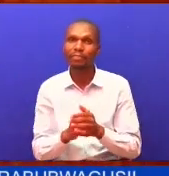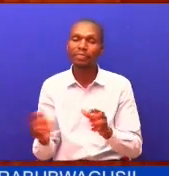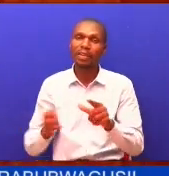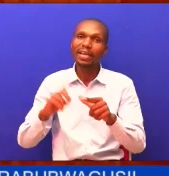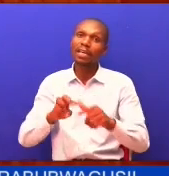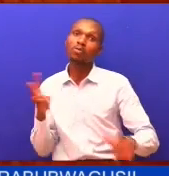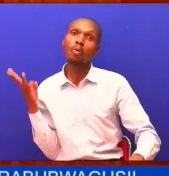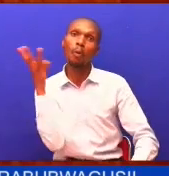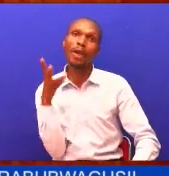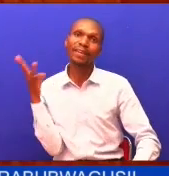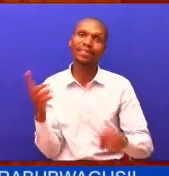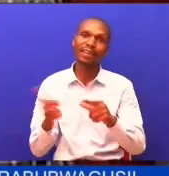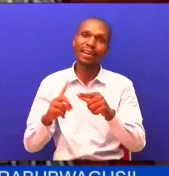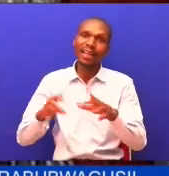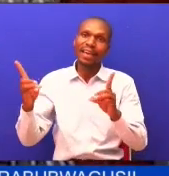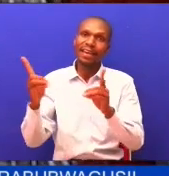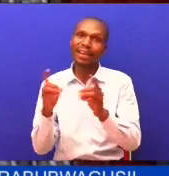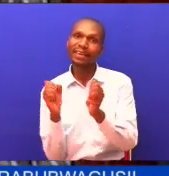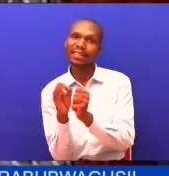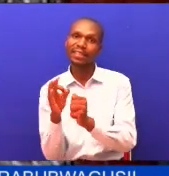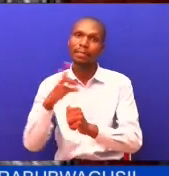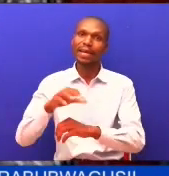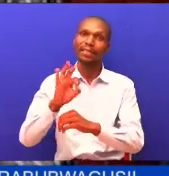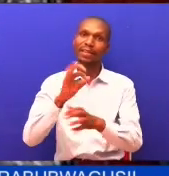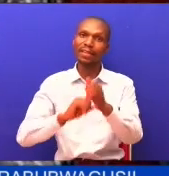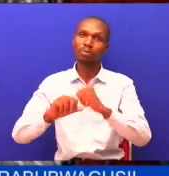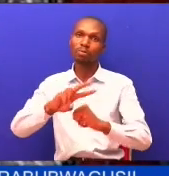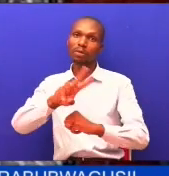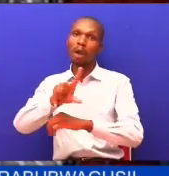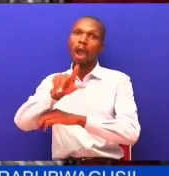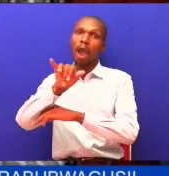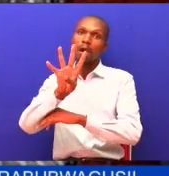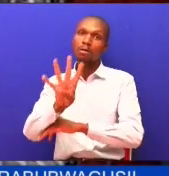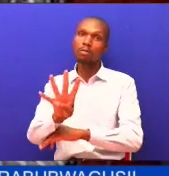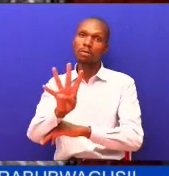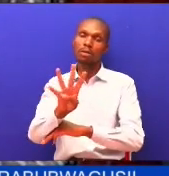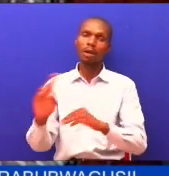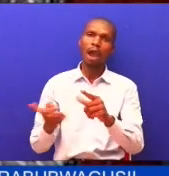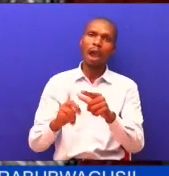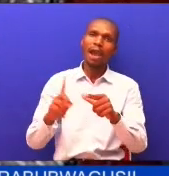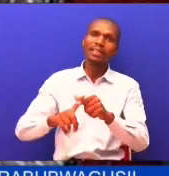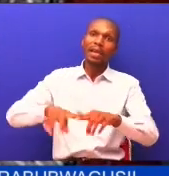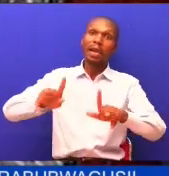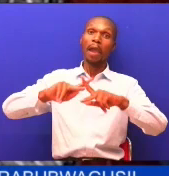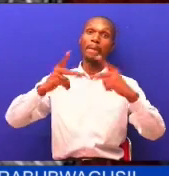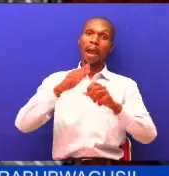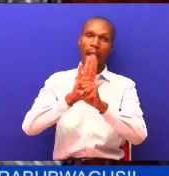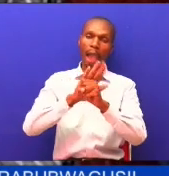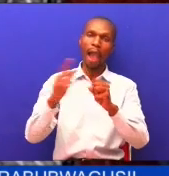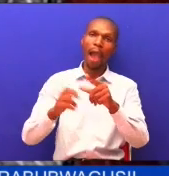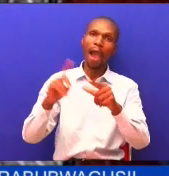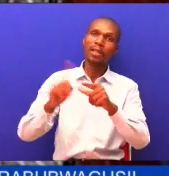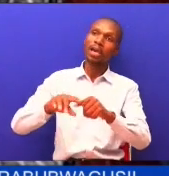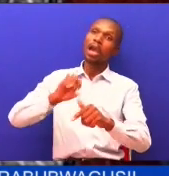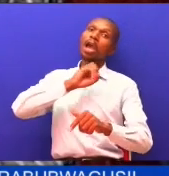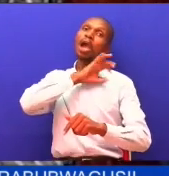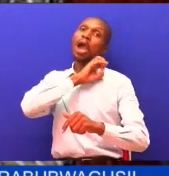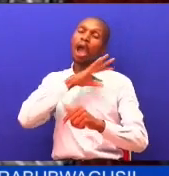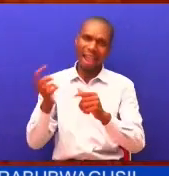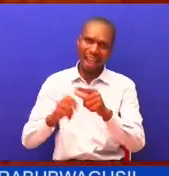Ejumatano yejitariki ikomi na isato mutinyo katato umakabuchiribu ibire na merongo ibire na ene. Chinsemo chionsi ilia yobosori ya yomoske